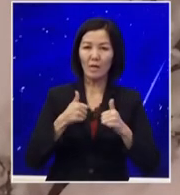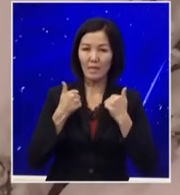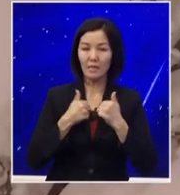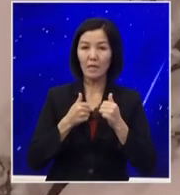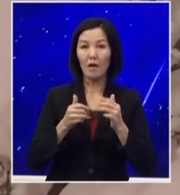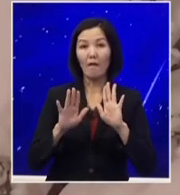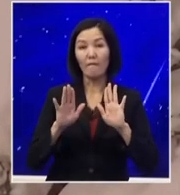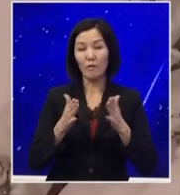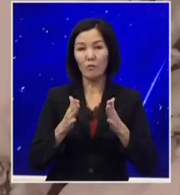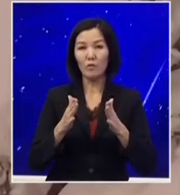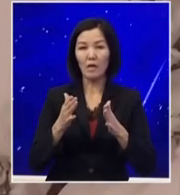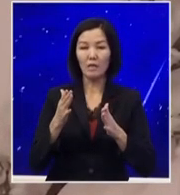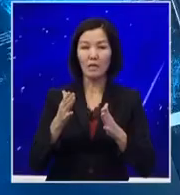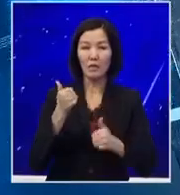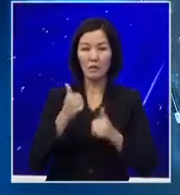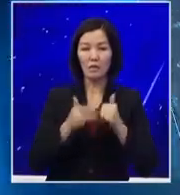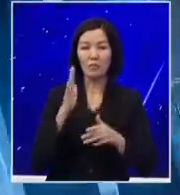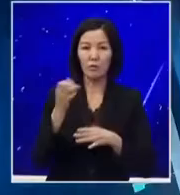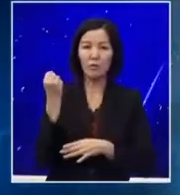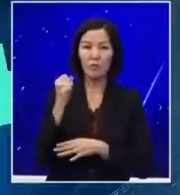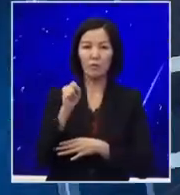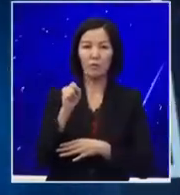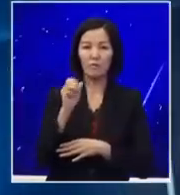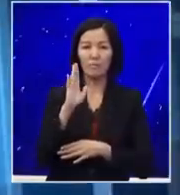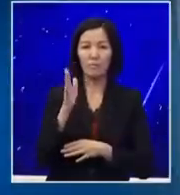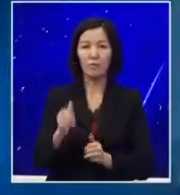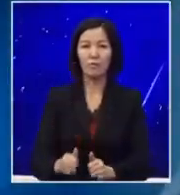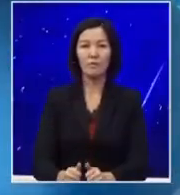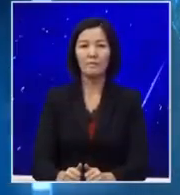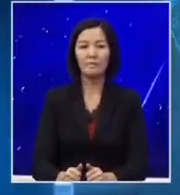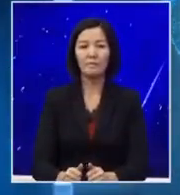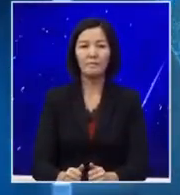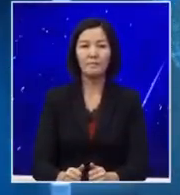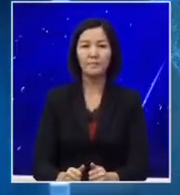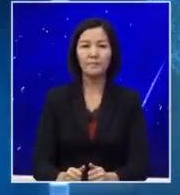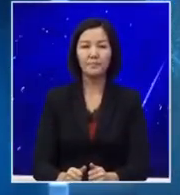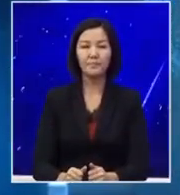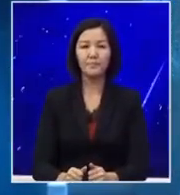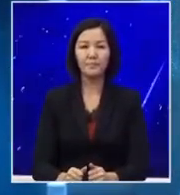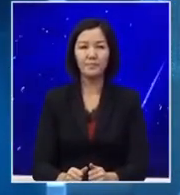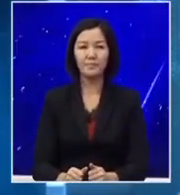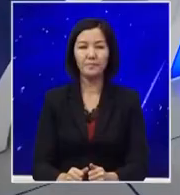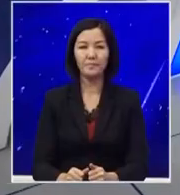жатса, жүлдесіз қайтпаймыз дейді. Жарқын Нұрланұлы, Абылай Құттықбай, Жетісу телеарнасы.